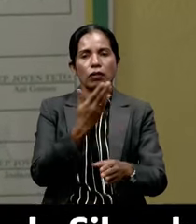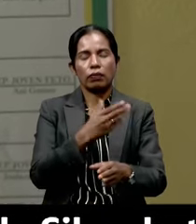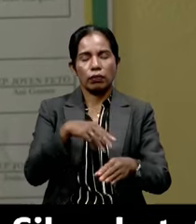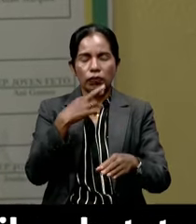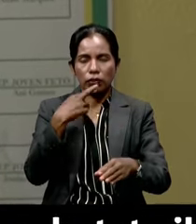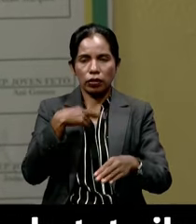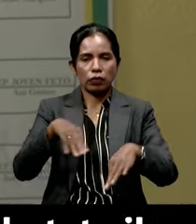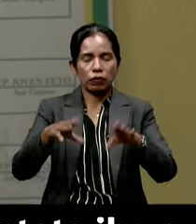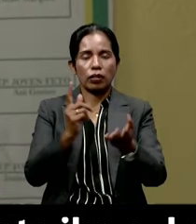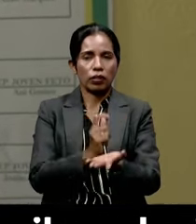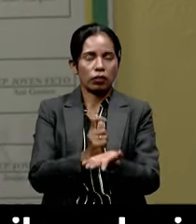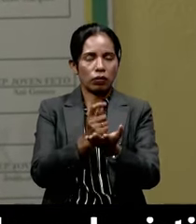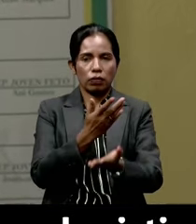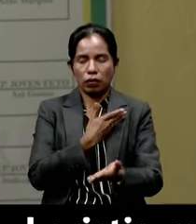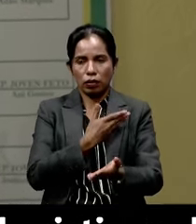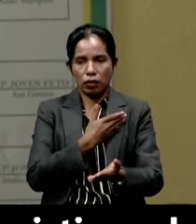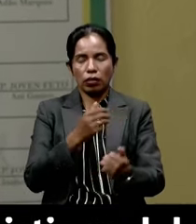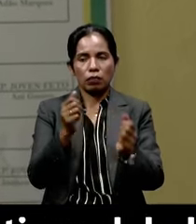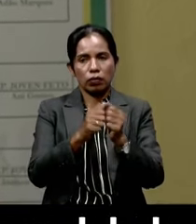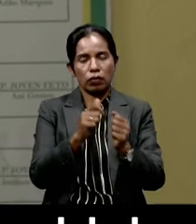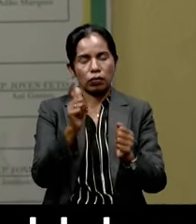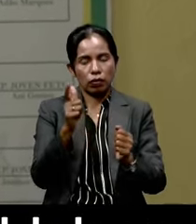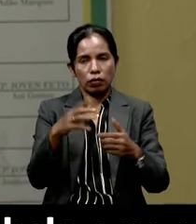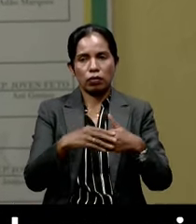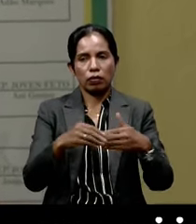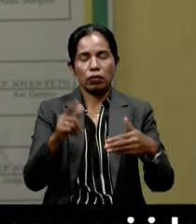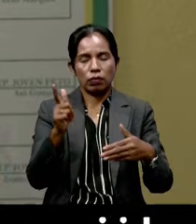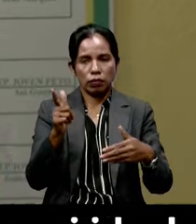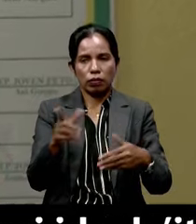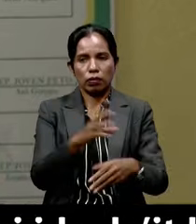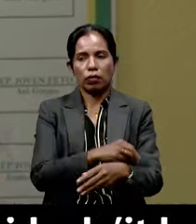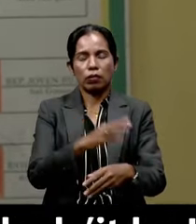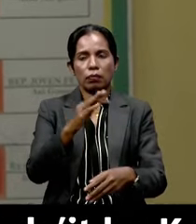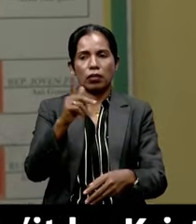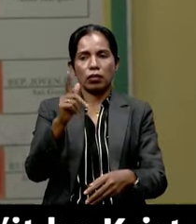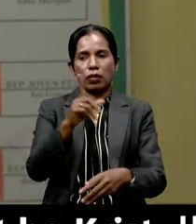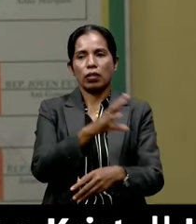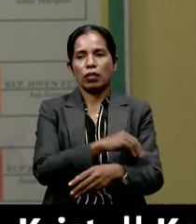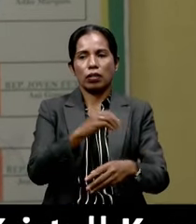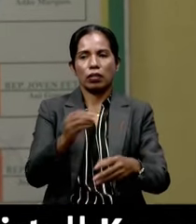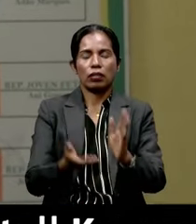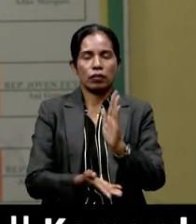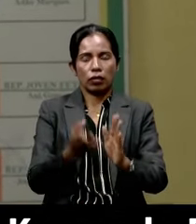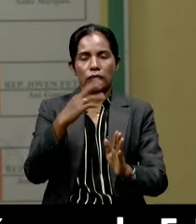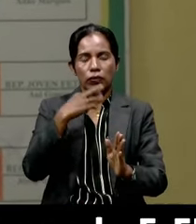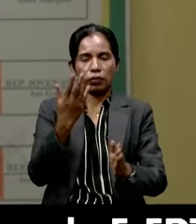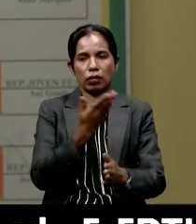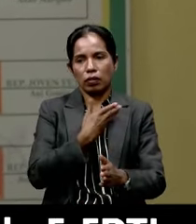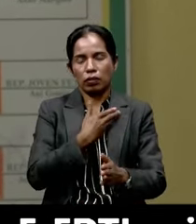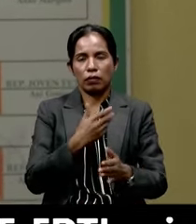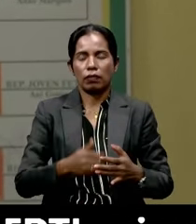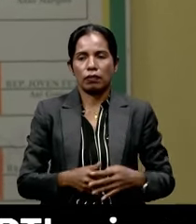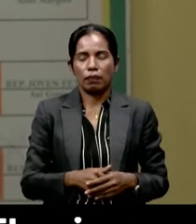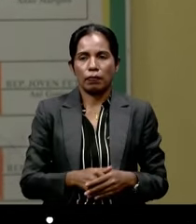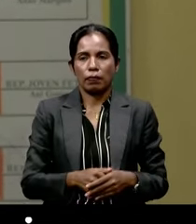kuazi provolta iha $20 ba iha poho makadadi makiri polling sai